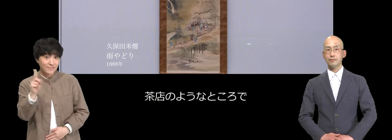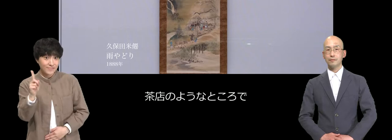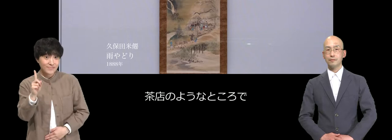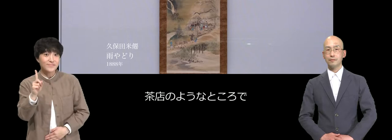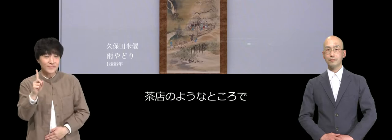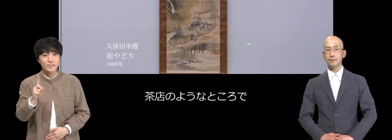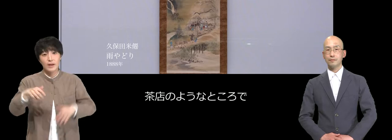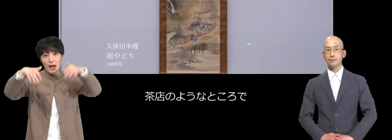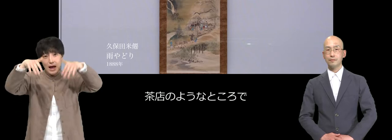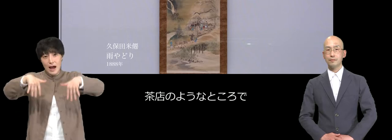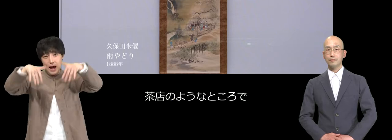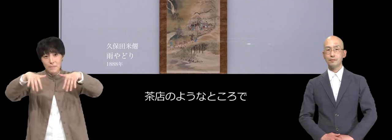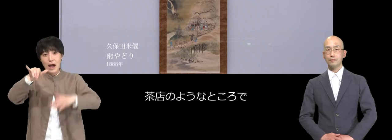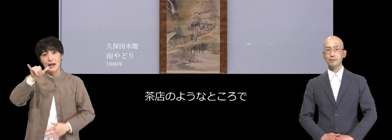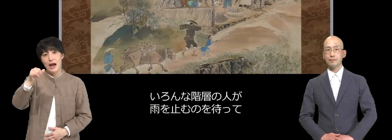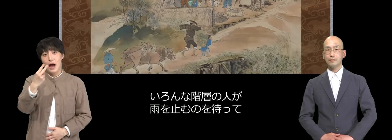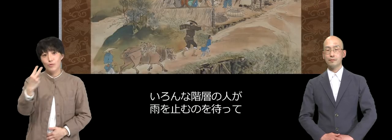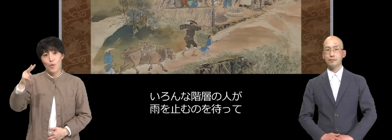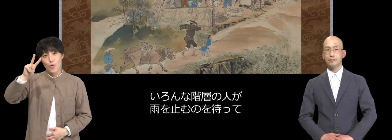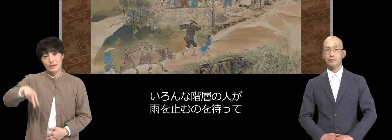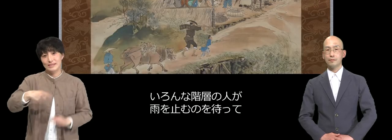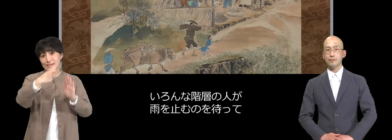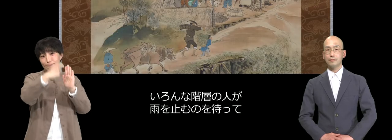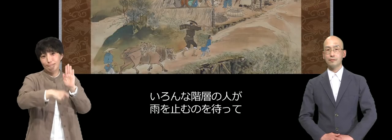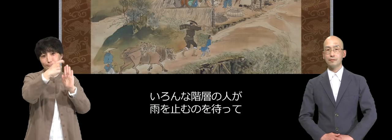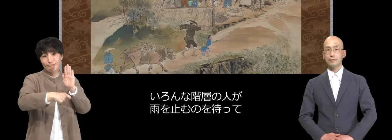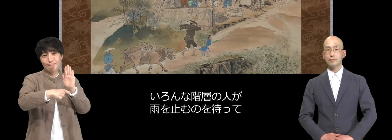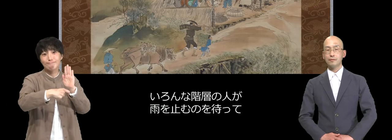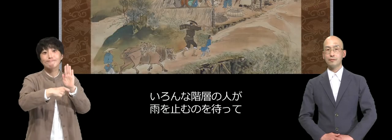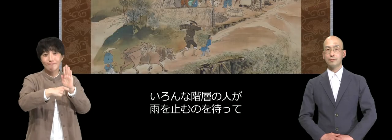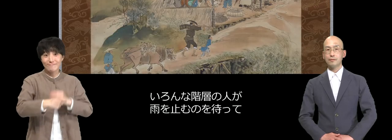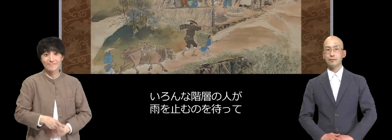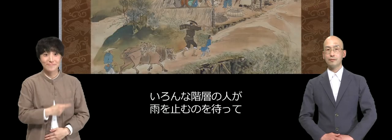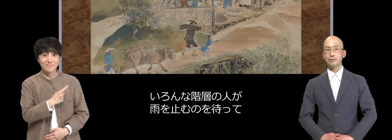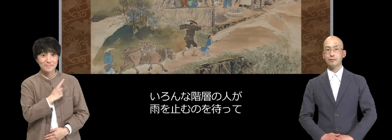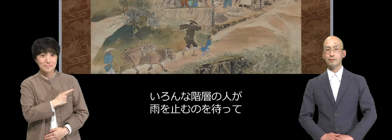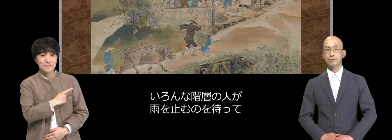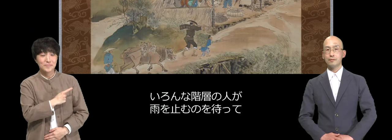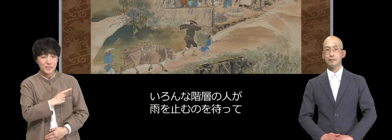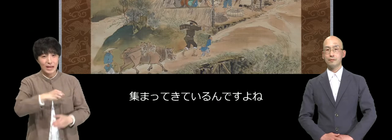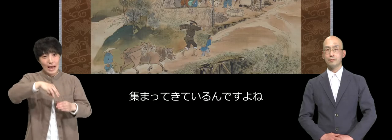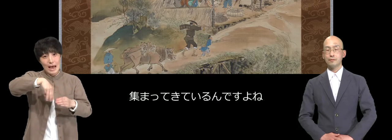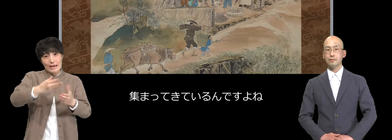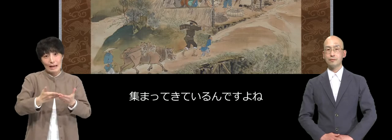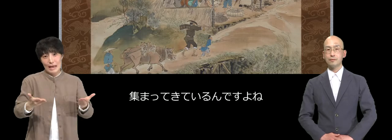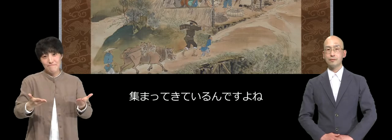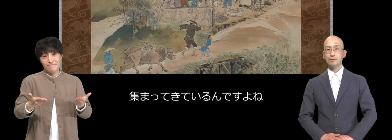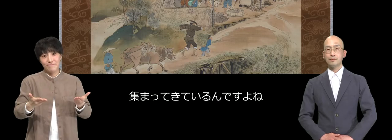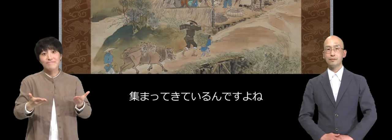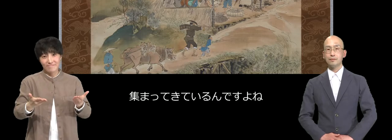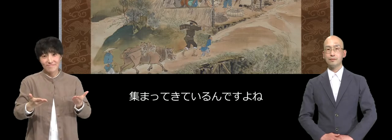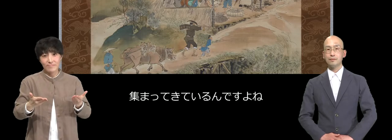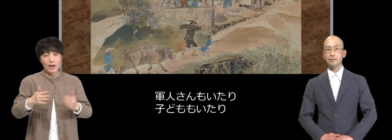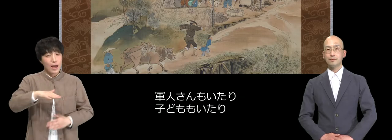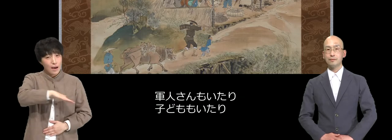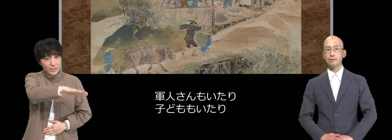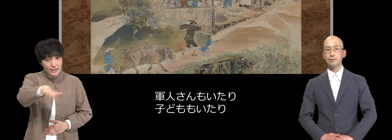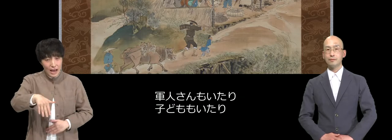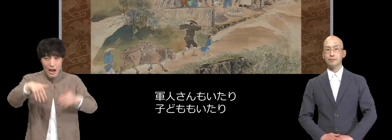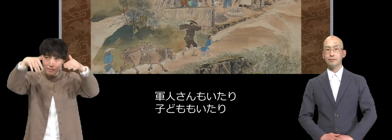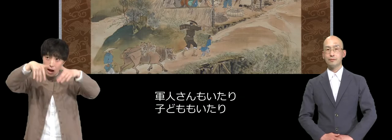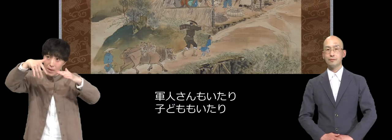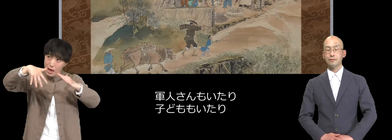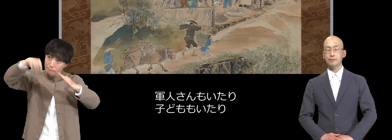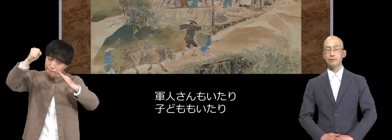茶店のような所でいろんな階層の人がこう安部井雨が止むのを待って集まってきてるんですよねぶんじん